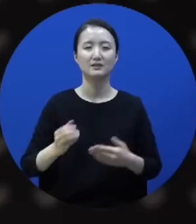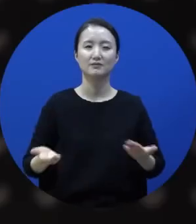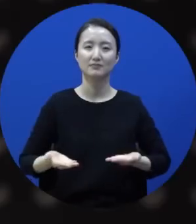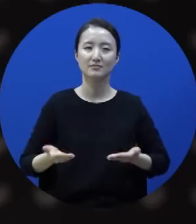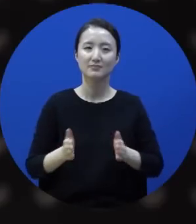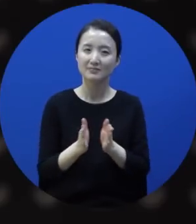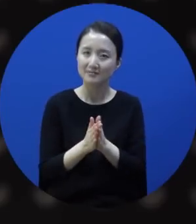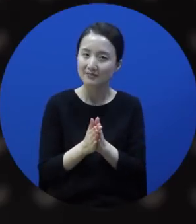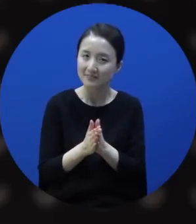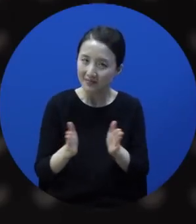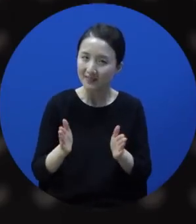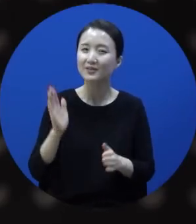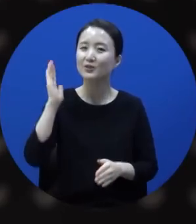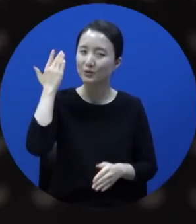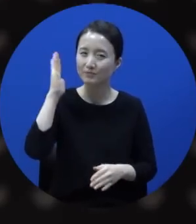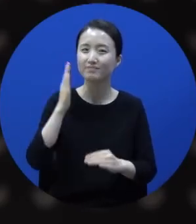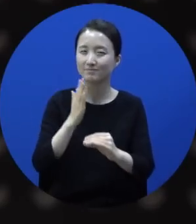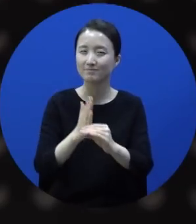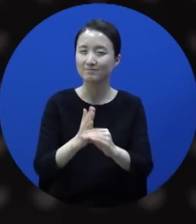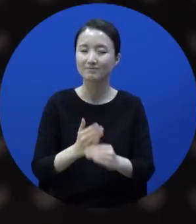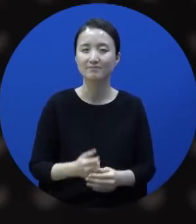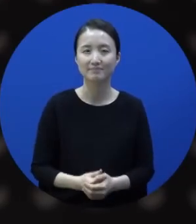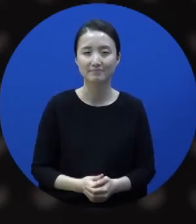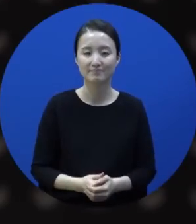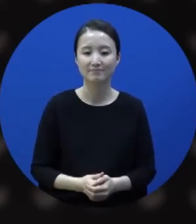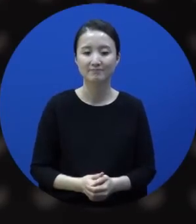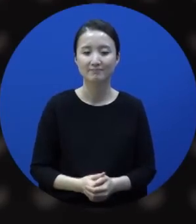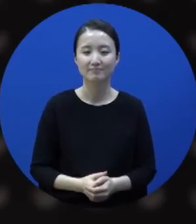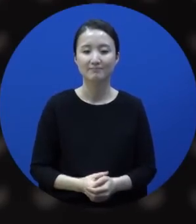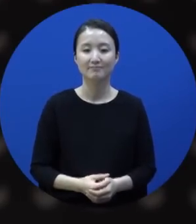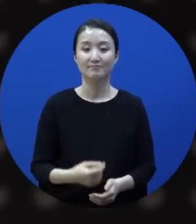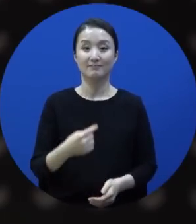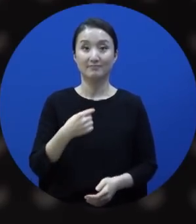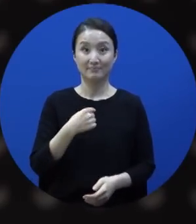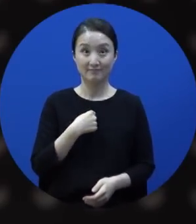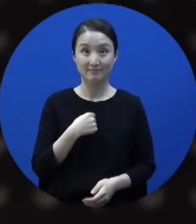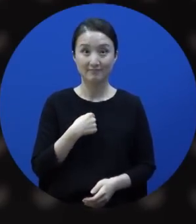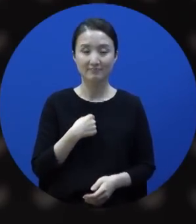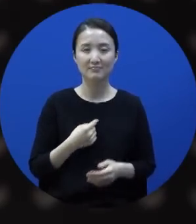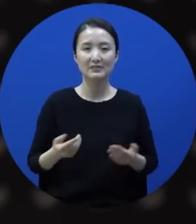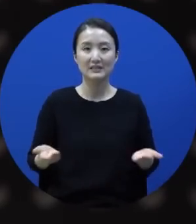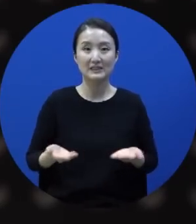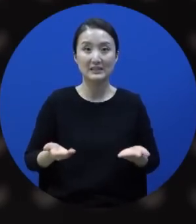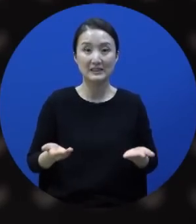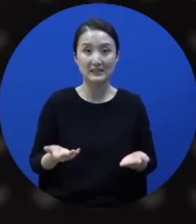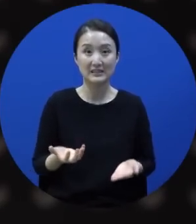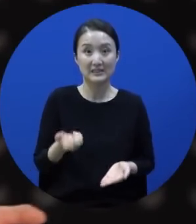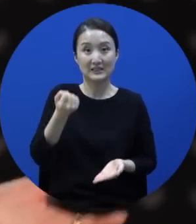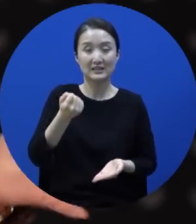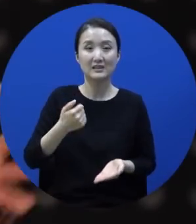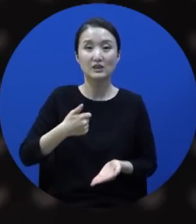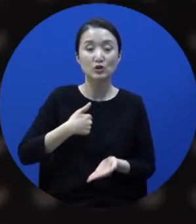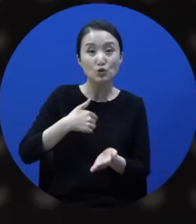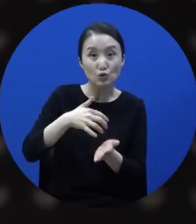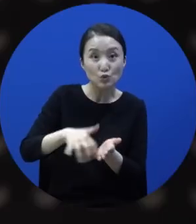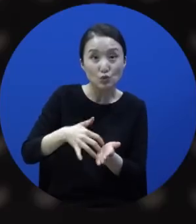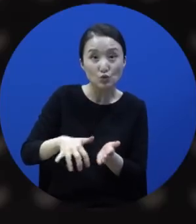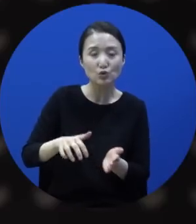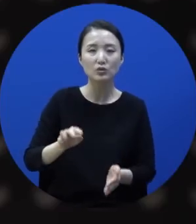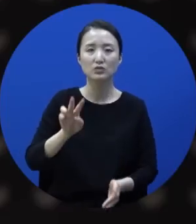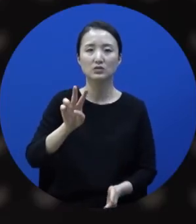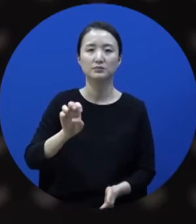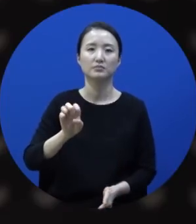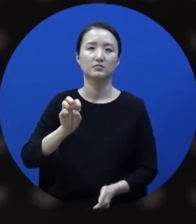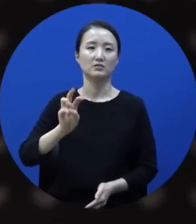29살 때까지 직업이 13가지였거든요. 네. 어떻게 보면 남들이 평생